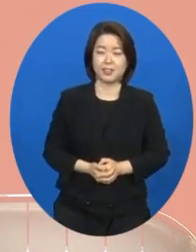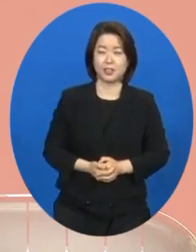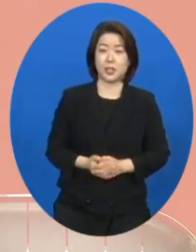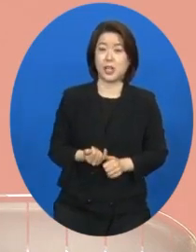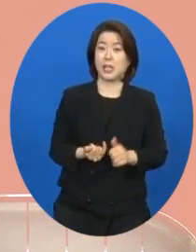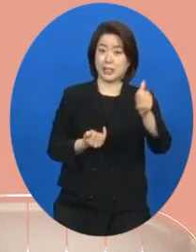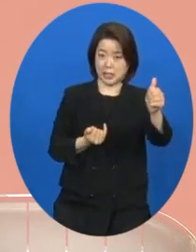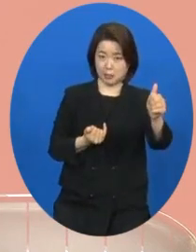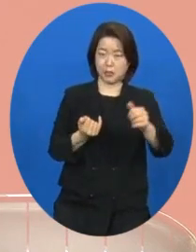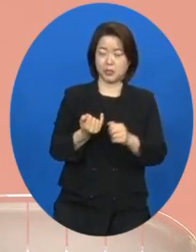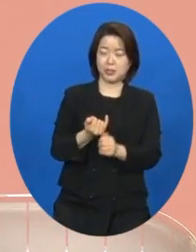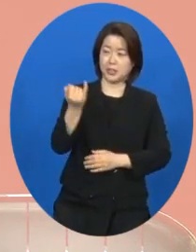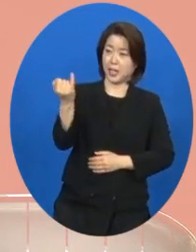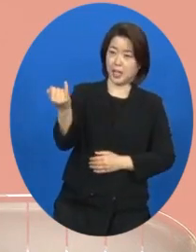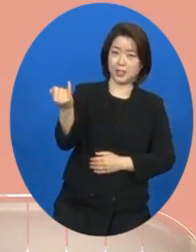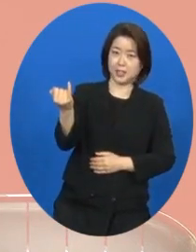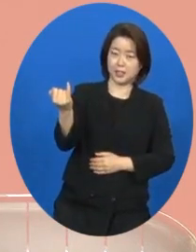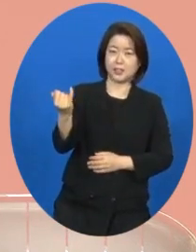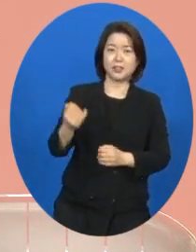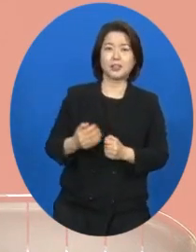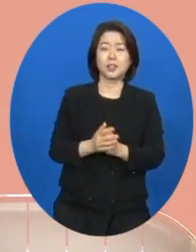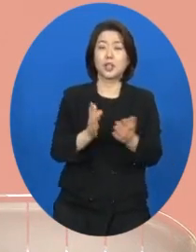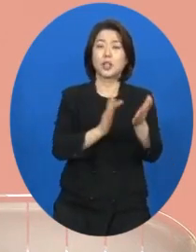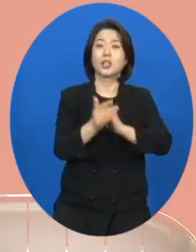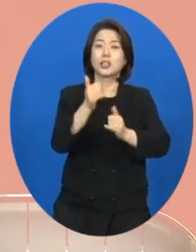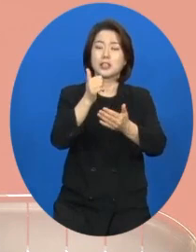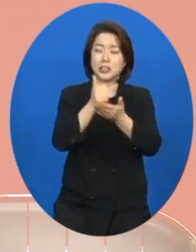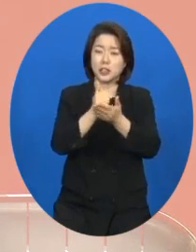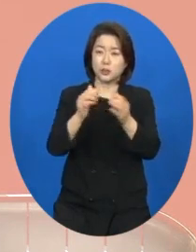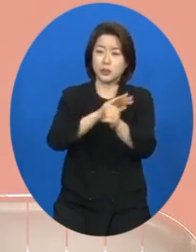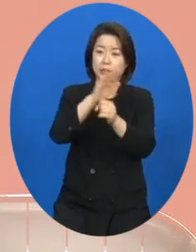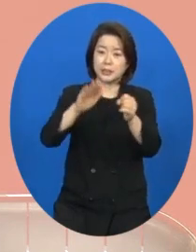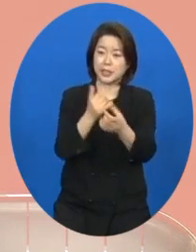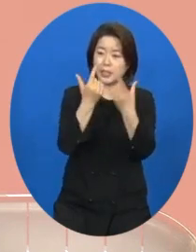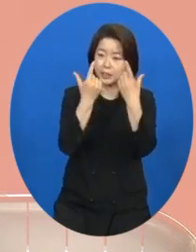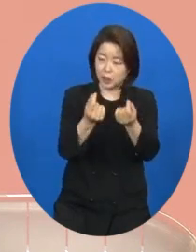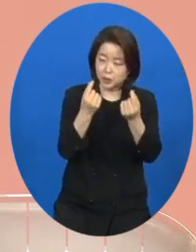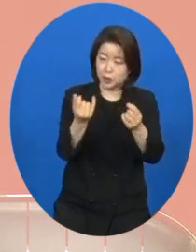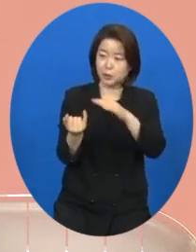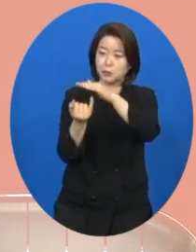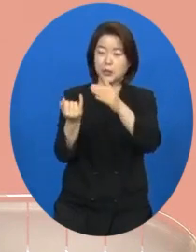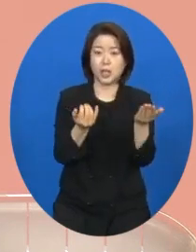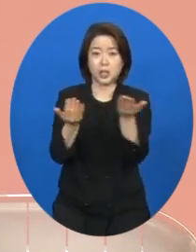남편은 아내를 예수님께서 사랑하신 것처럼 사랑하라.